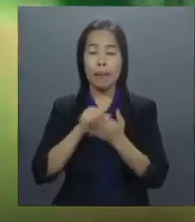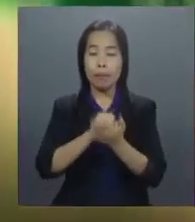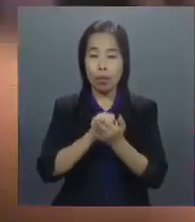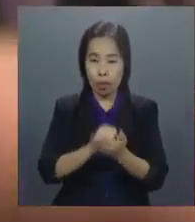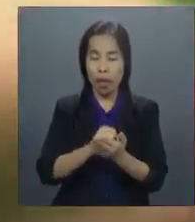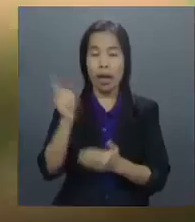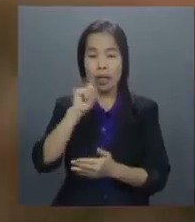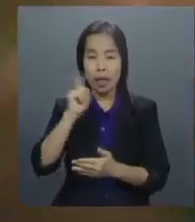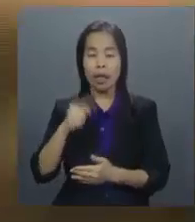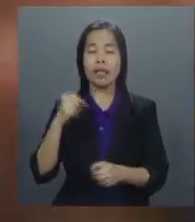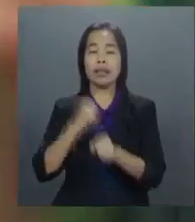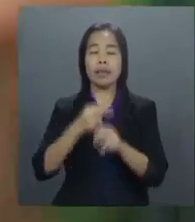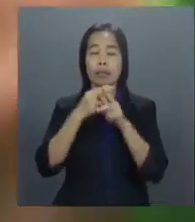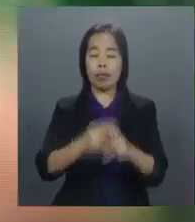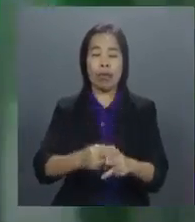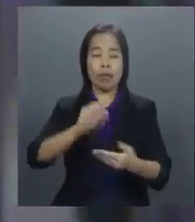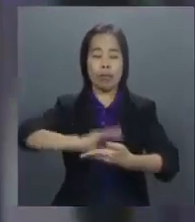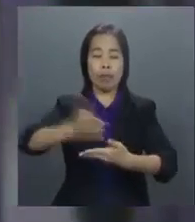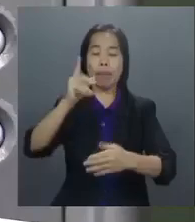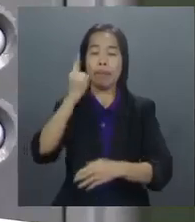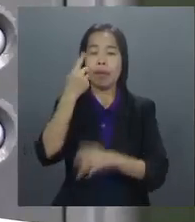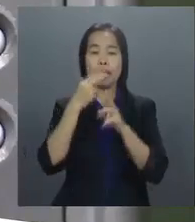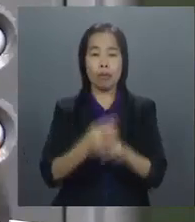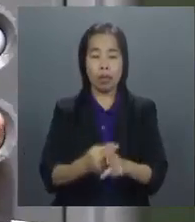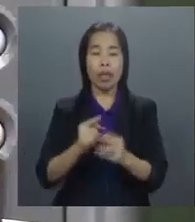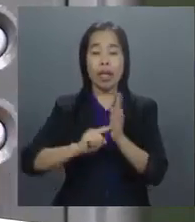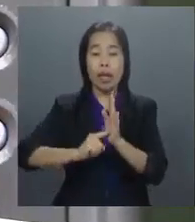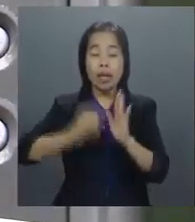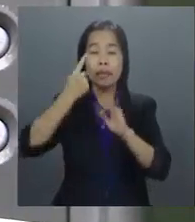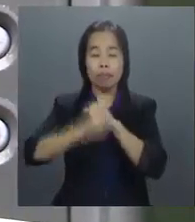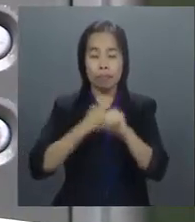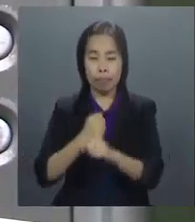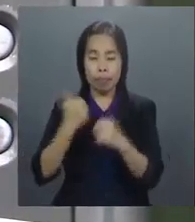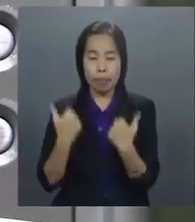สามารถเปิดบัญชีได้ด้วยตัวเองโดยจะเริ่มในไตรมาสที่3ของปีนี